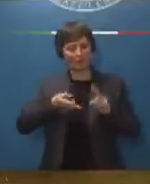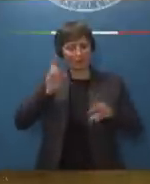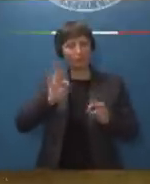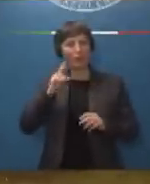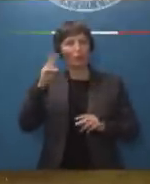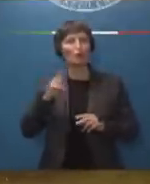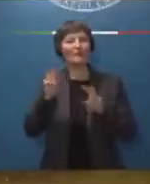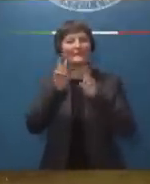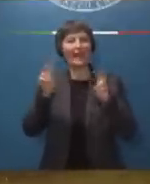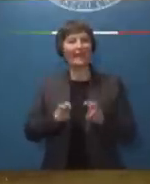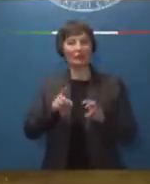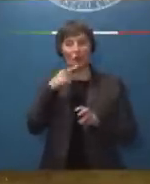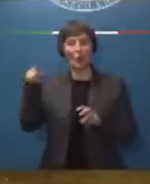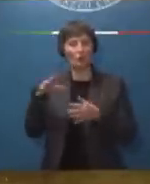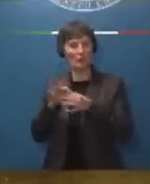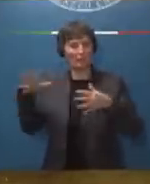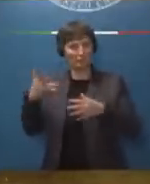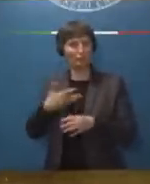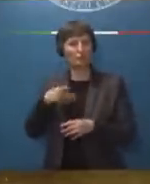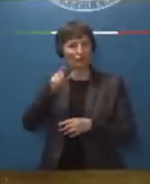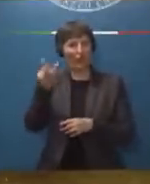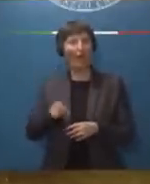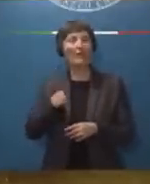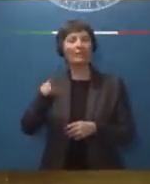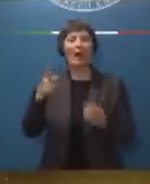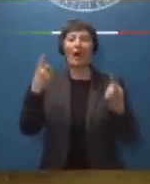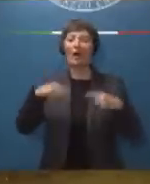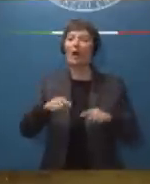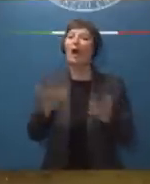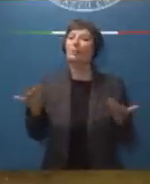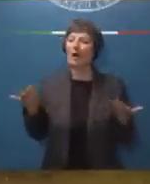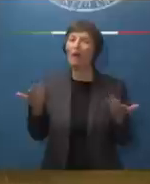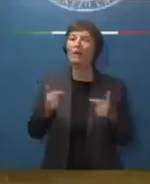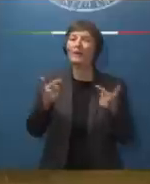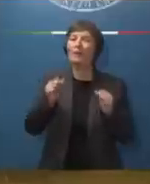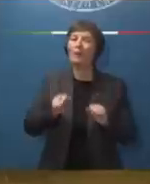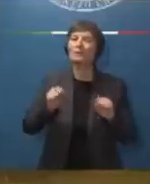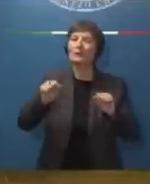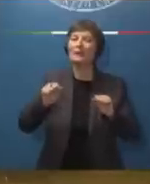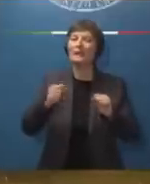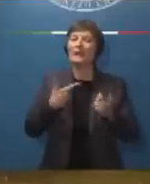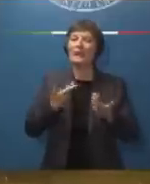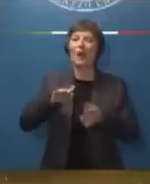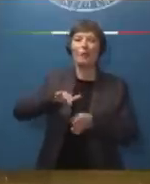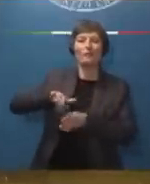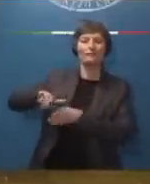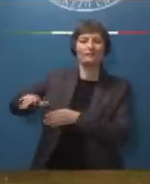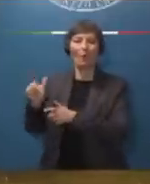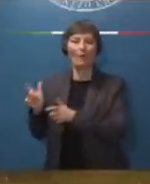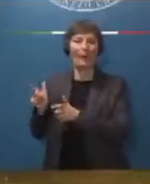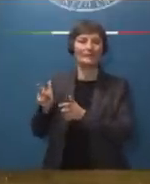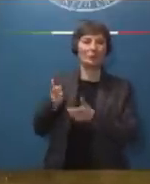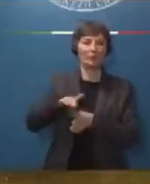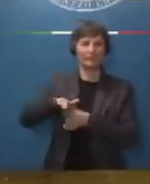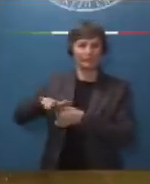energetico dalla Russia e questo permette di eliminare le possibilità di manipolazione di pressioni